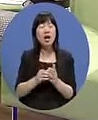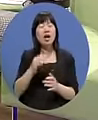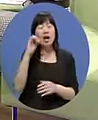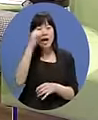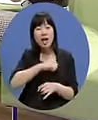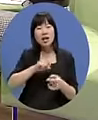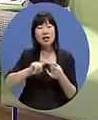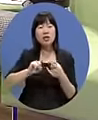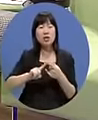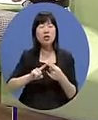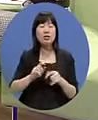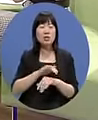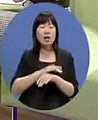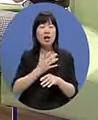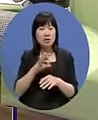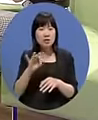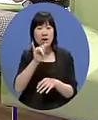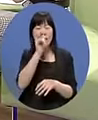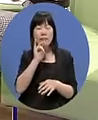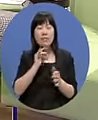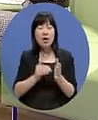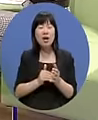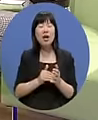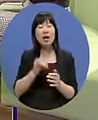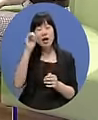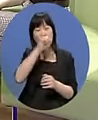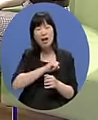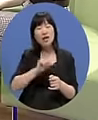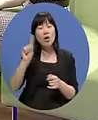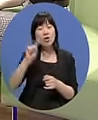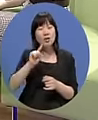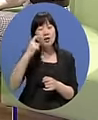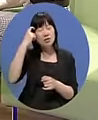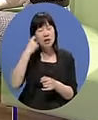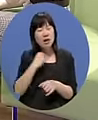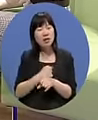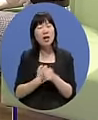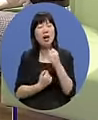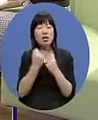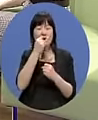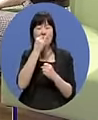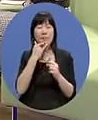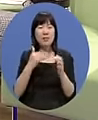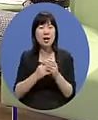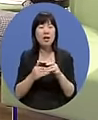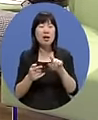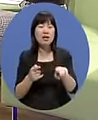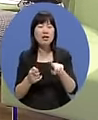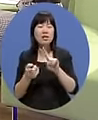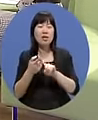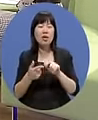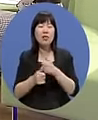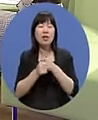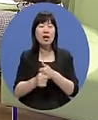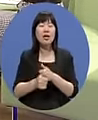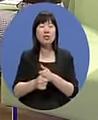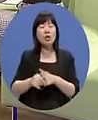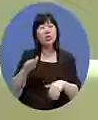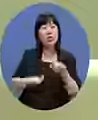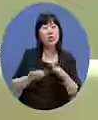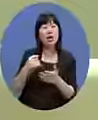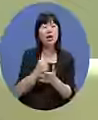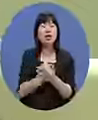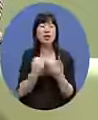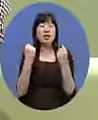아 이거를 이제 받아들이죠. 받아들이고 아 이건 어떤 자극이야 해석을 합니다. 그러면 그거에 따라서 균형을 잡고